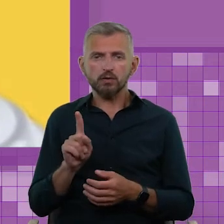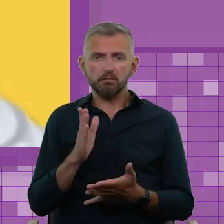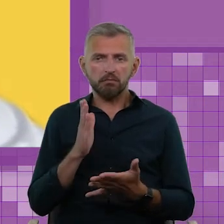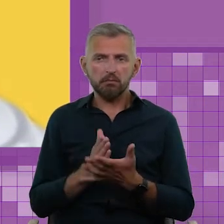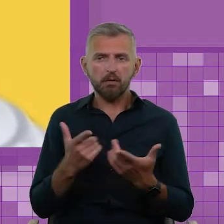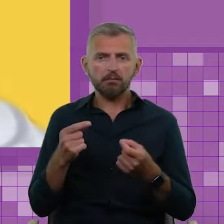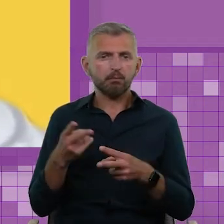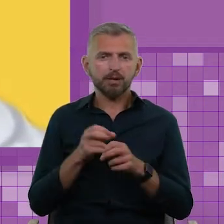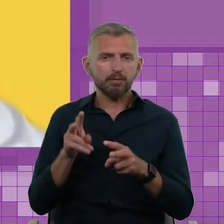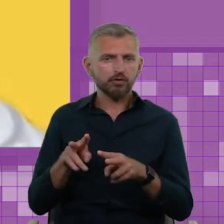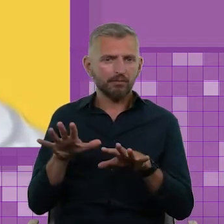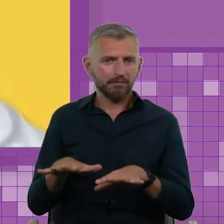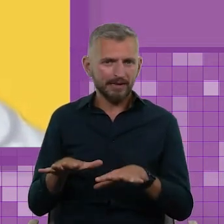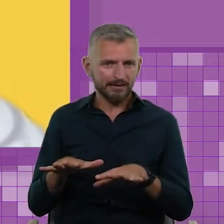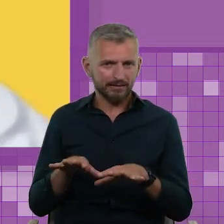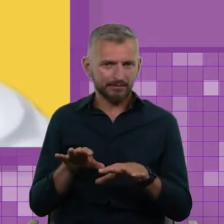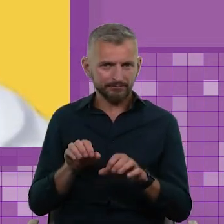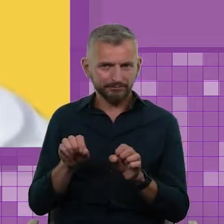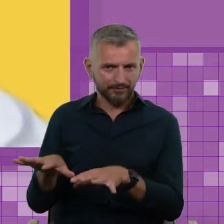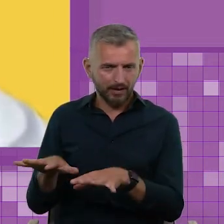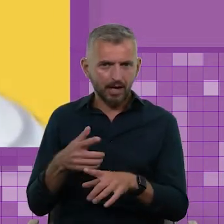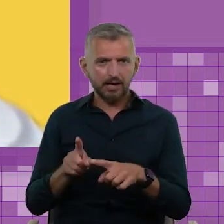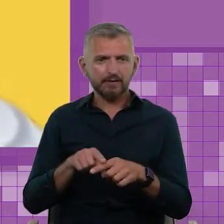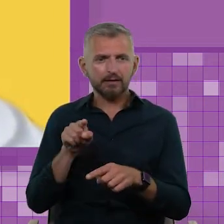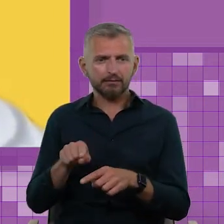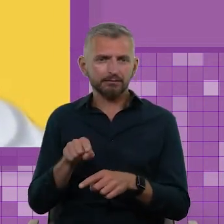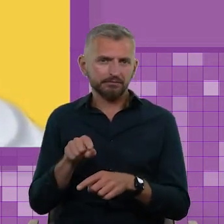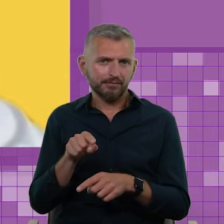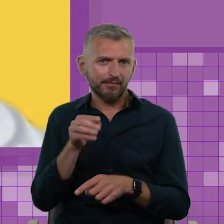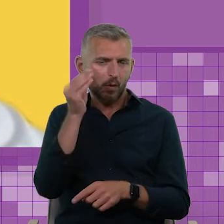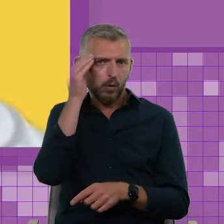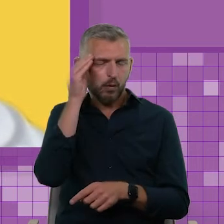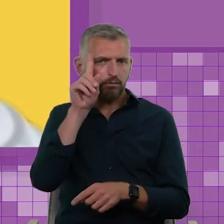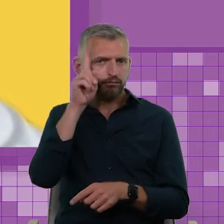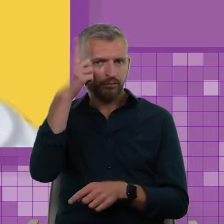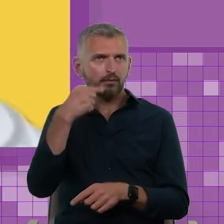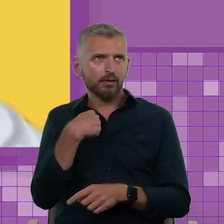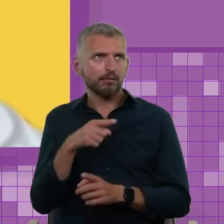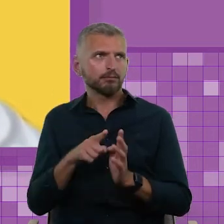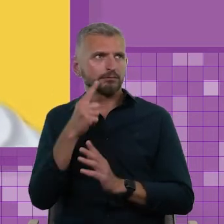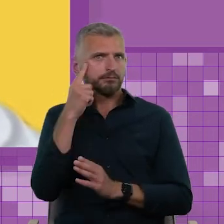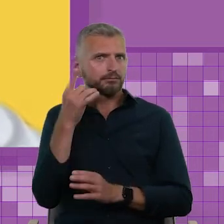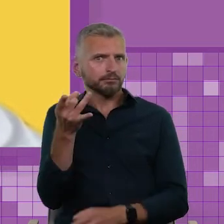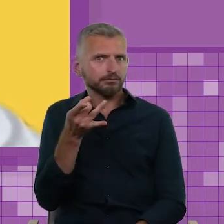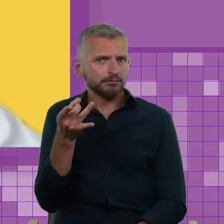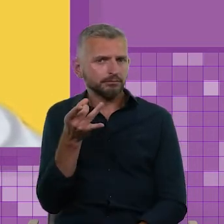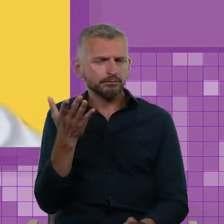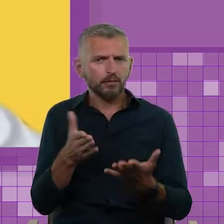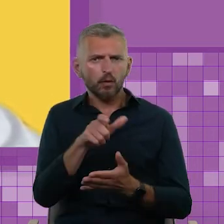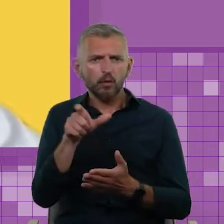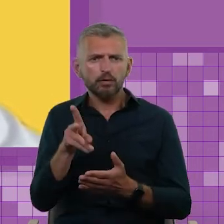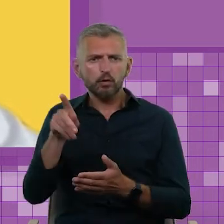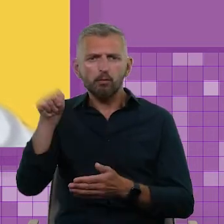десь в безпечному місці. Тому це та думка, яка спала, і про яку почали думати, да, наприклад, якщо ті люди, які